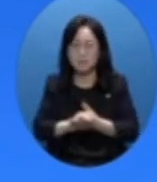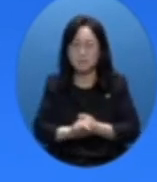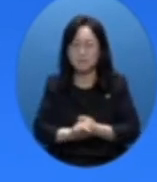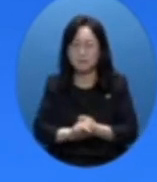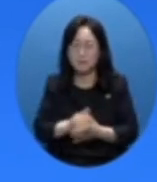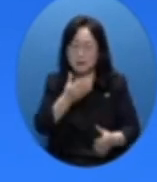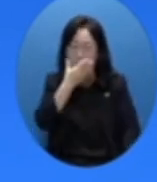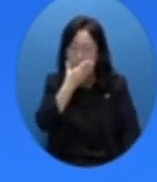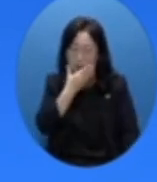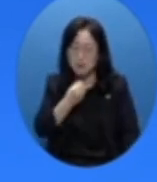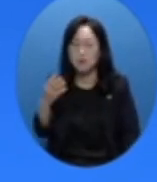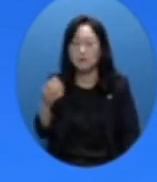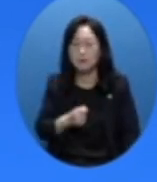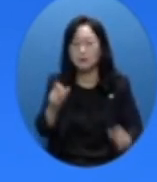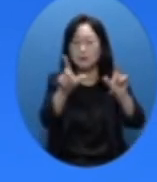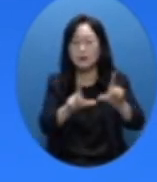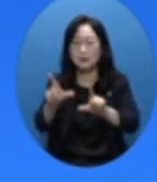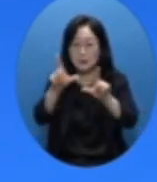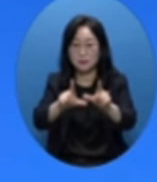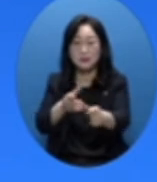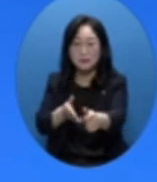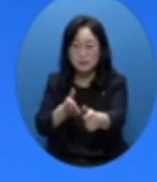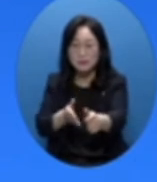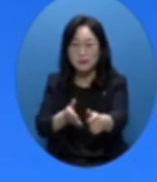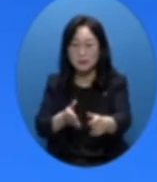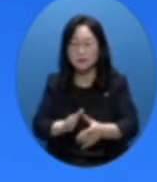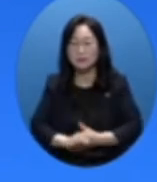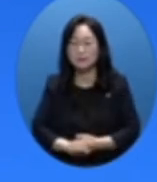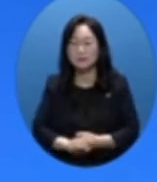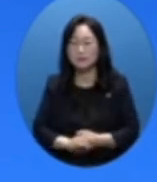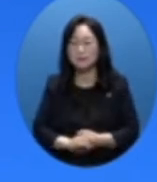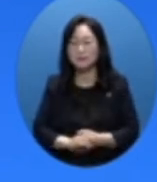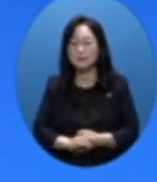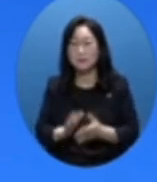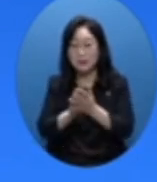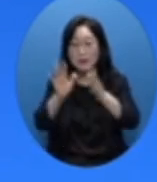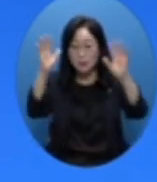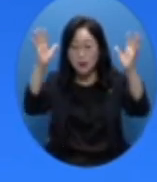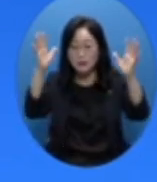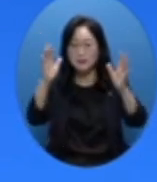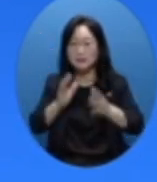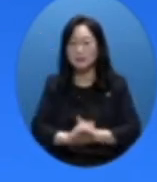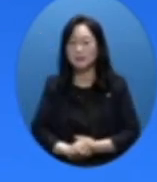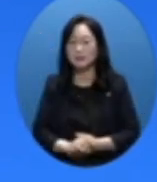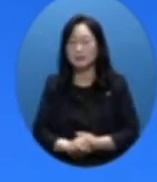행복한 삶을 살기를 1 거의 부탁 드립니다 할렐루야